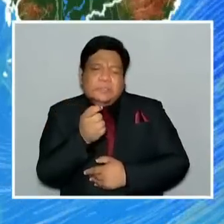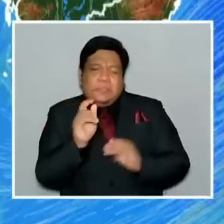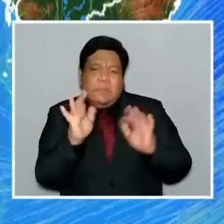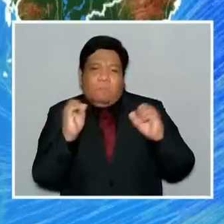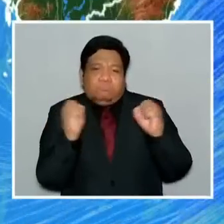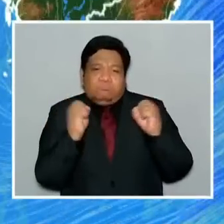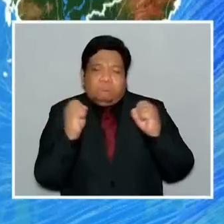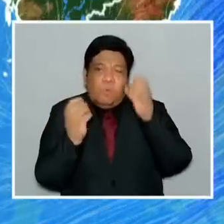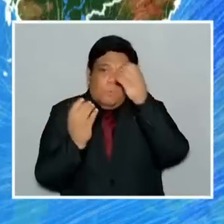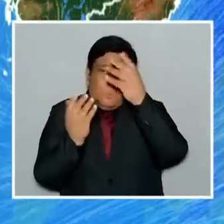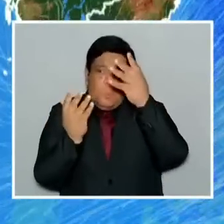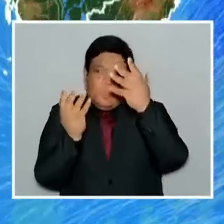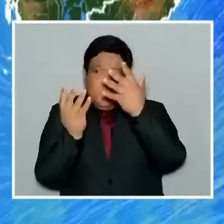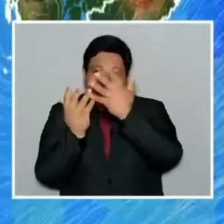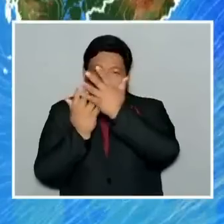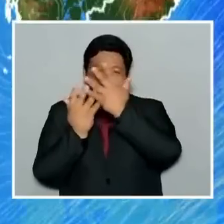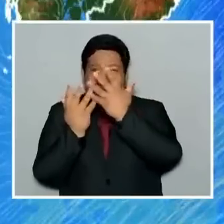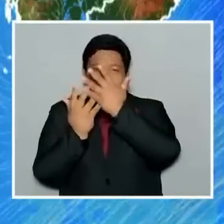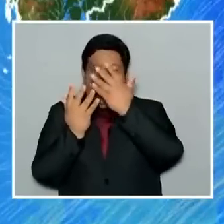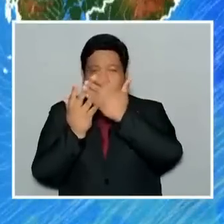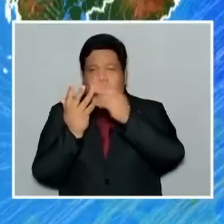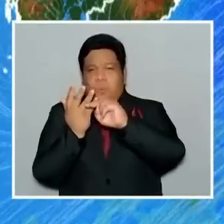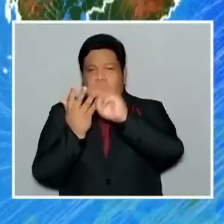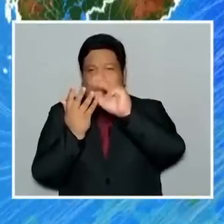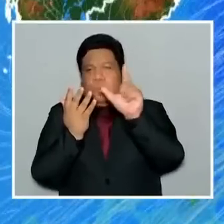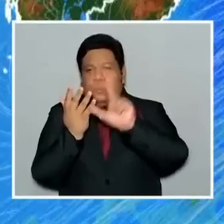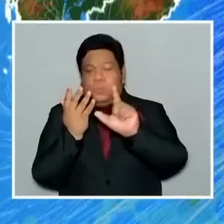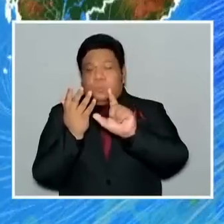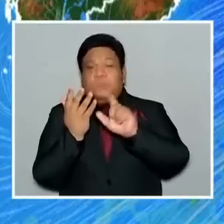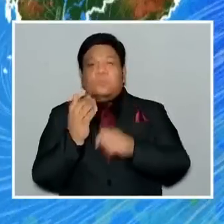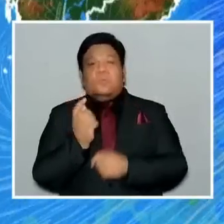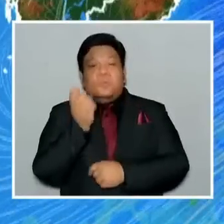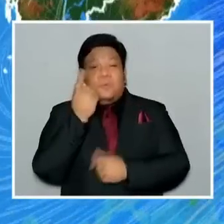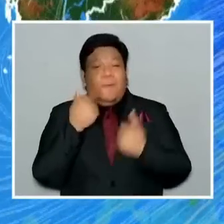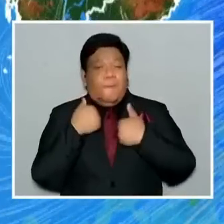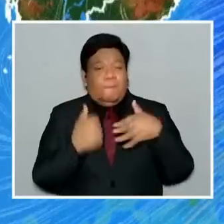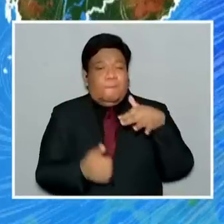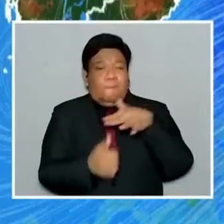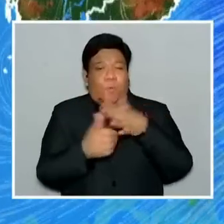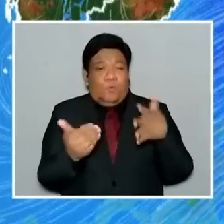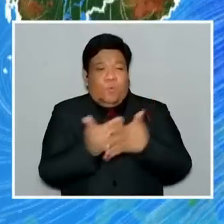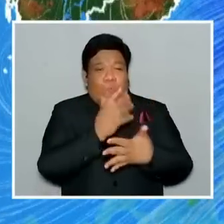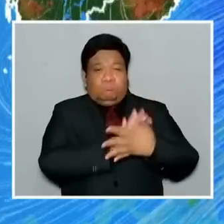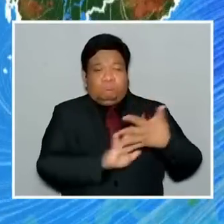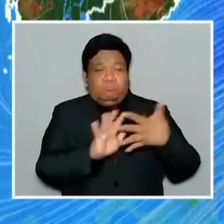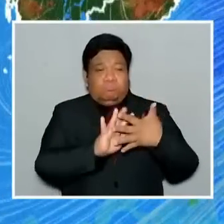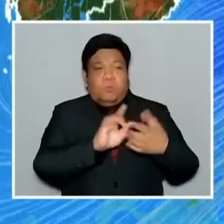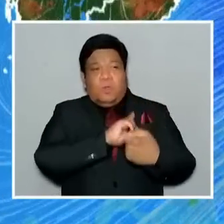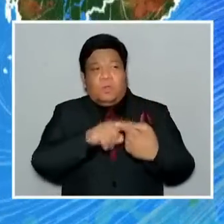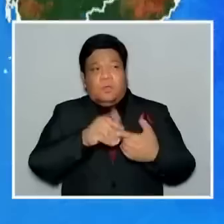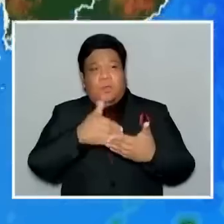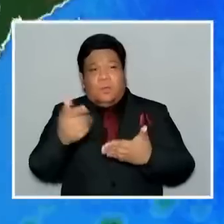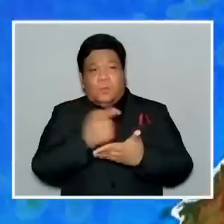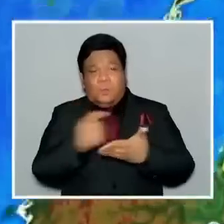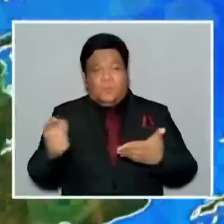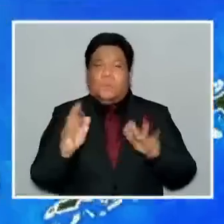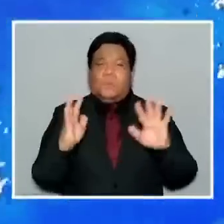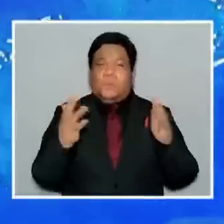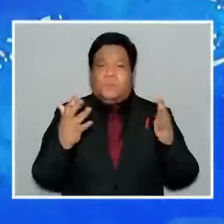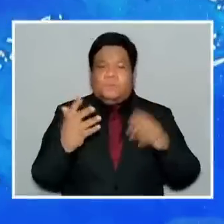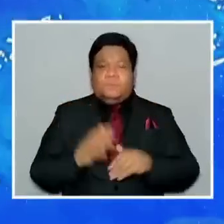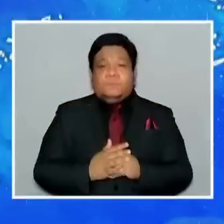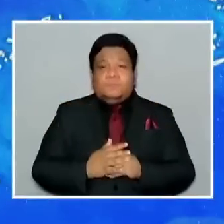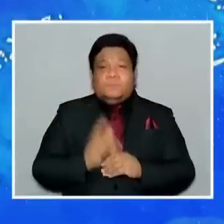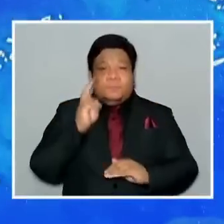extreme Northern Luzon. Wala namang nakikitang panibagong sama ng panahon hanggang sa susunod na Linggo. Sa rainfall forecast ng The